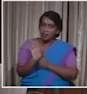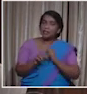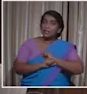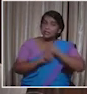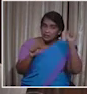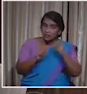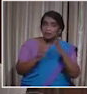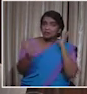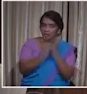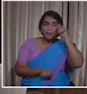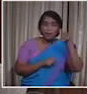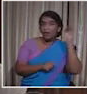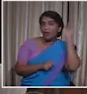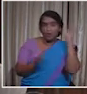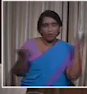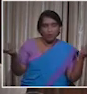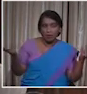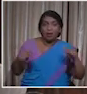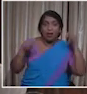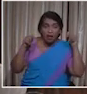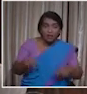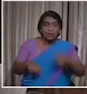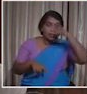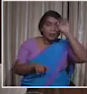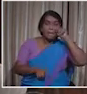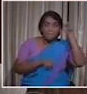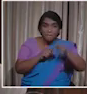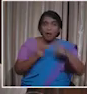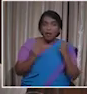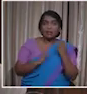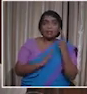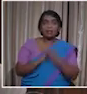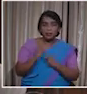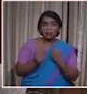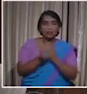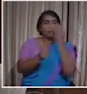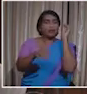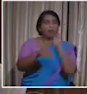அவசரகால சட்டத்தின் கீழ் சிங்கள மக்களை கைது செய்வது ஆரம்பிக்கப்பட்டுள்ளது.